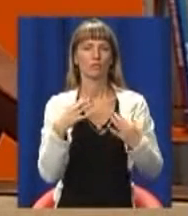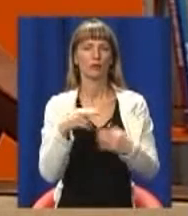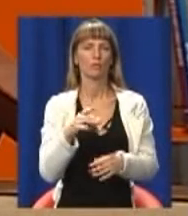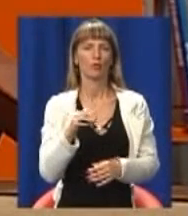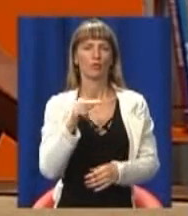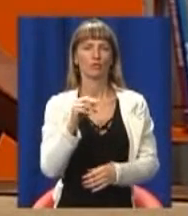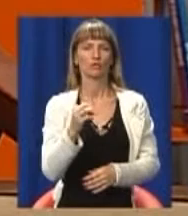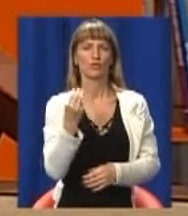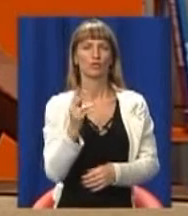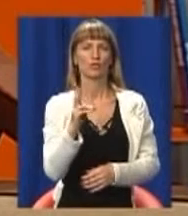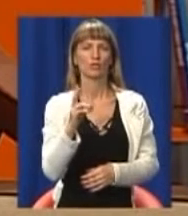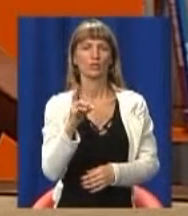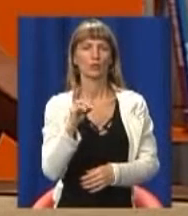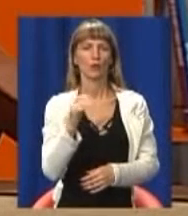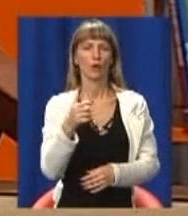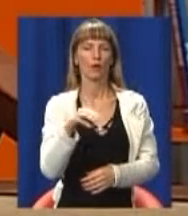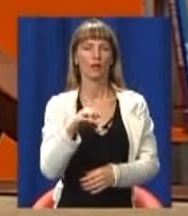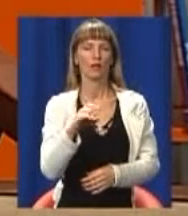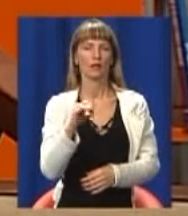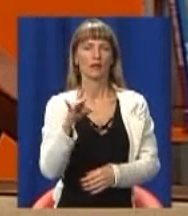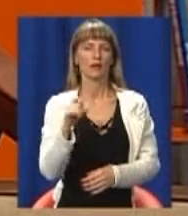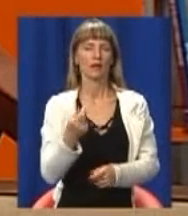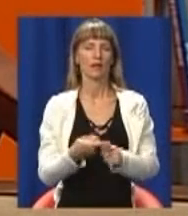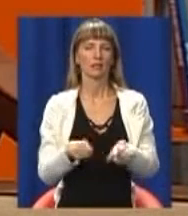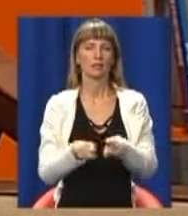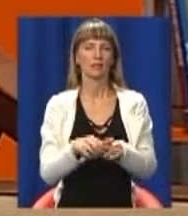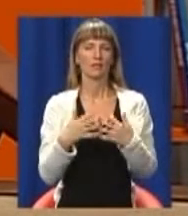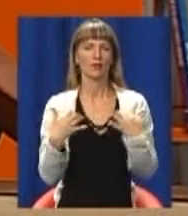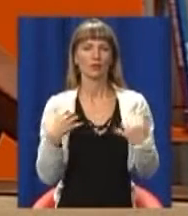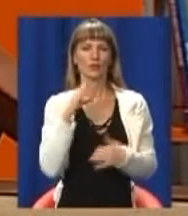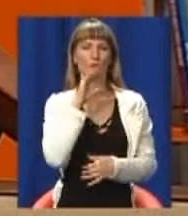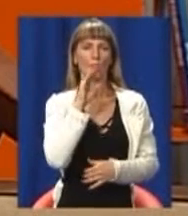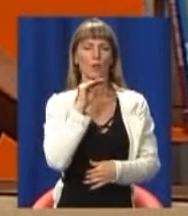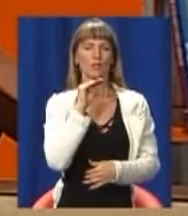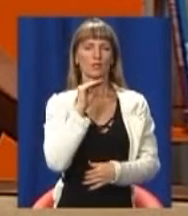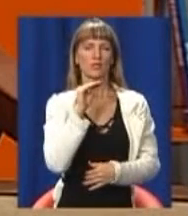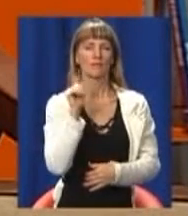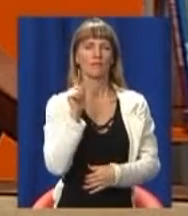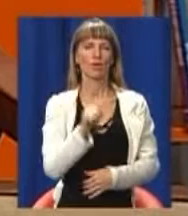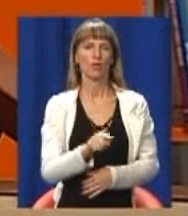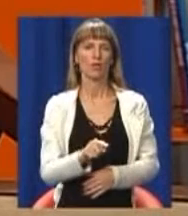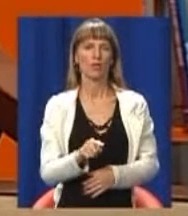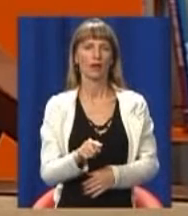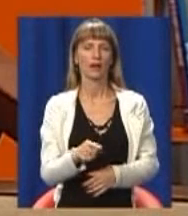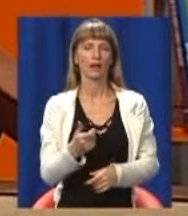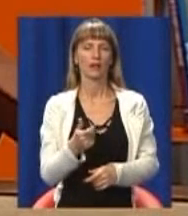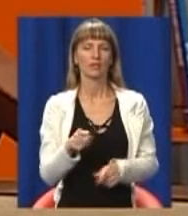про чеського тер'єра. Це така тваринка, собачка. Вона